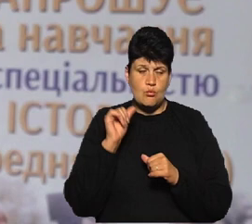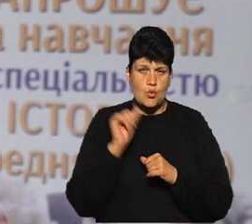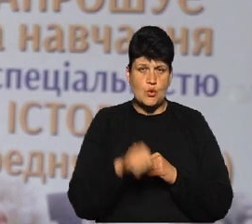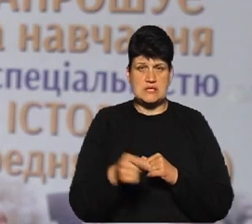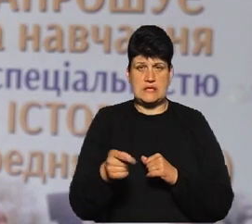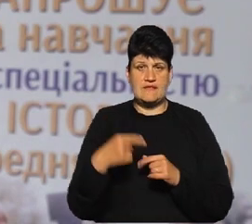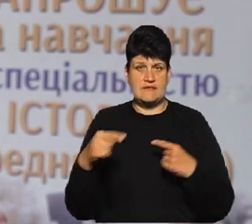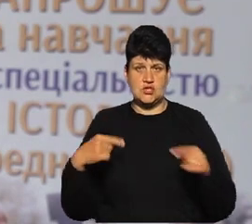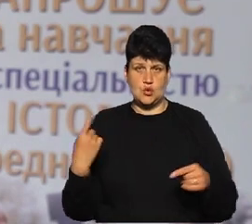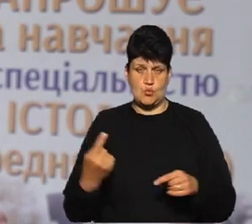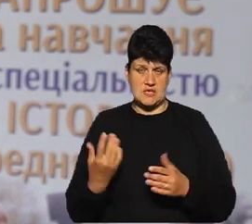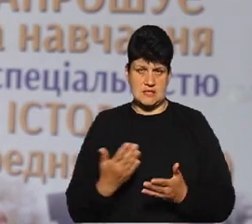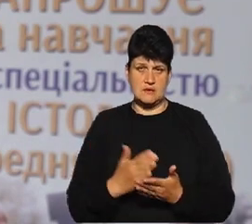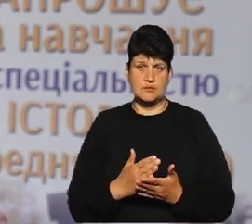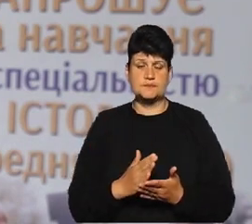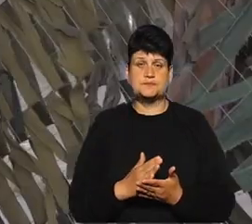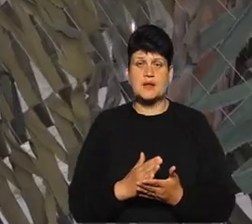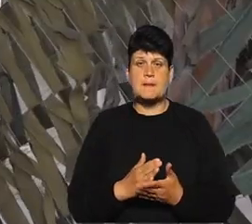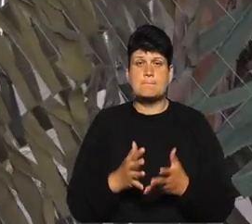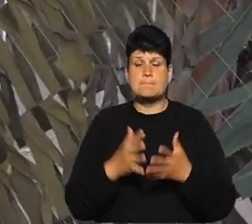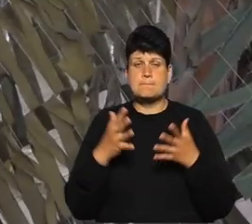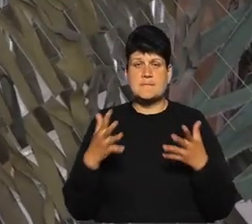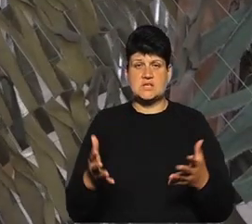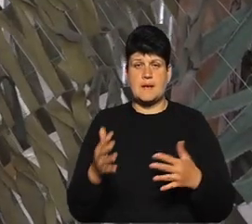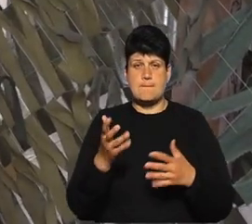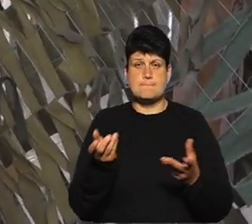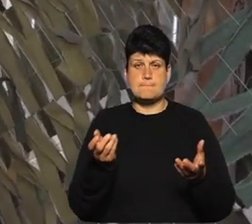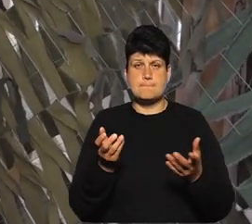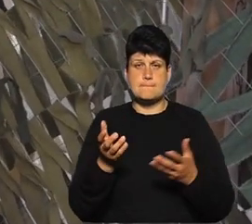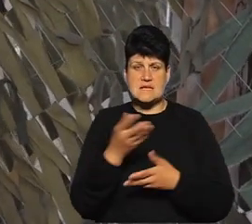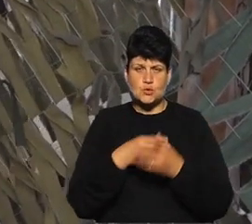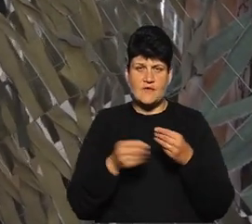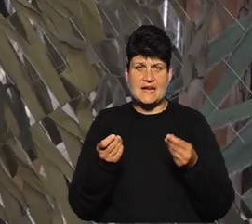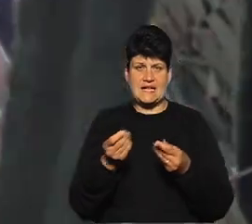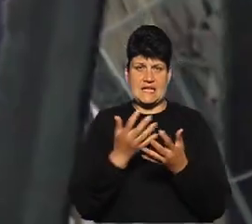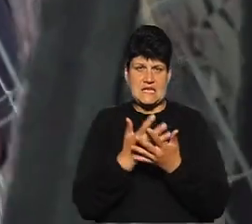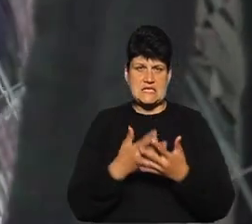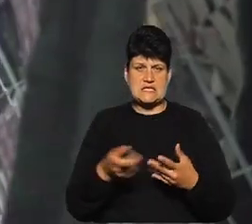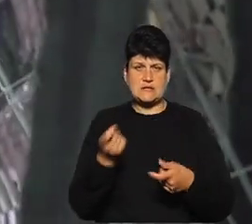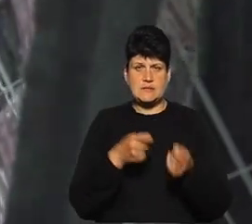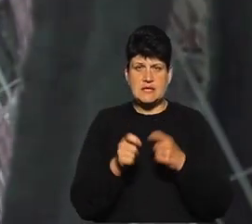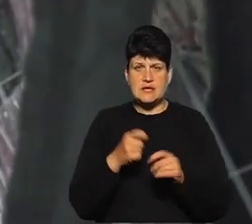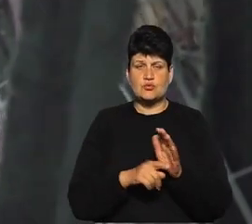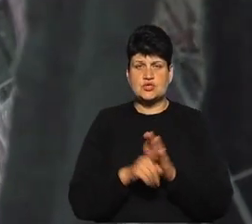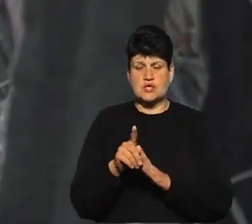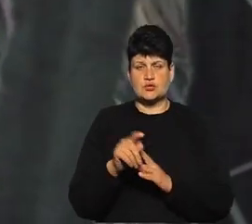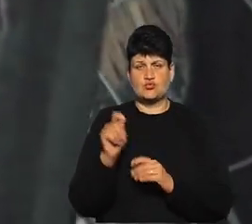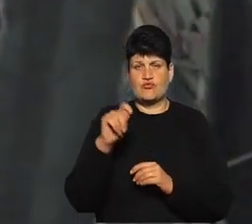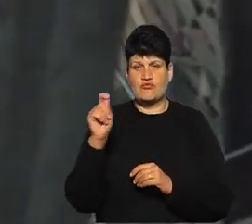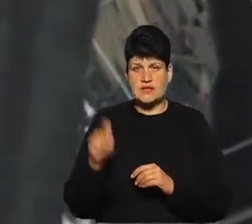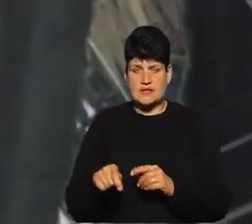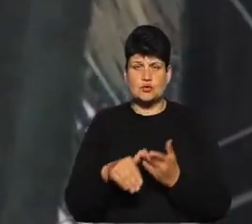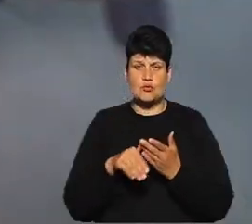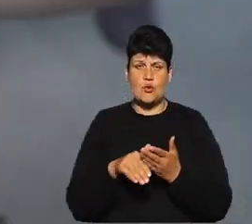областях. Володимир Кіцак каже, більшість маскувальних сіток студенти сплели від початку повномасштабної війни. Їм допомагають переселенці